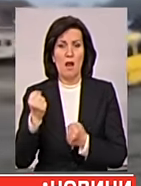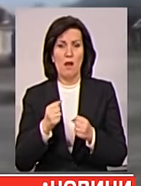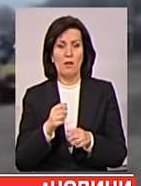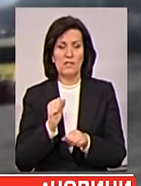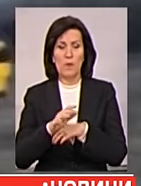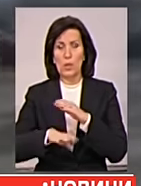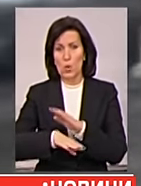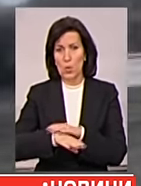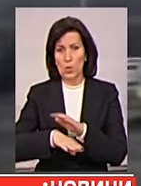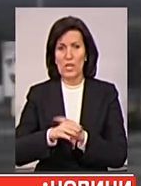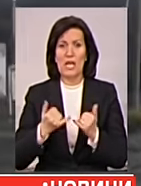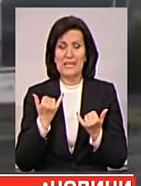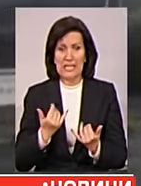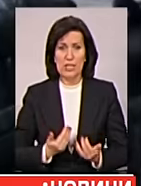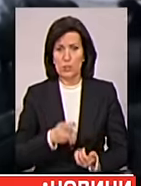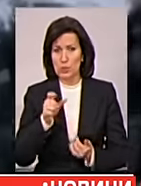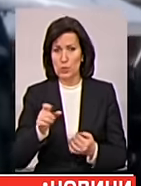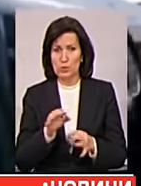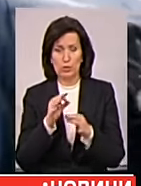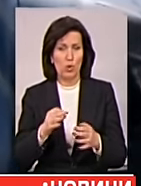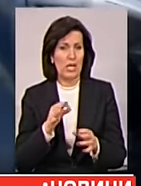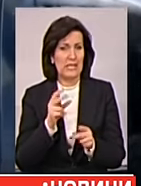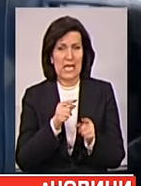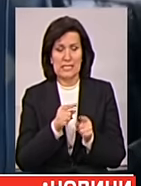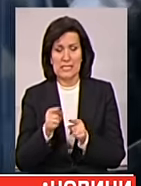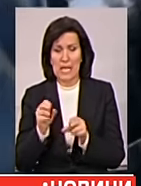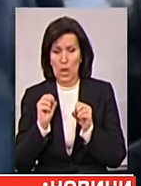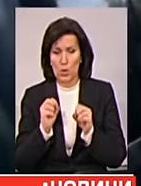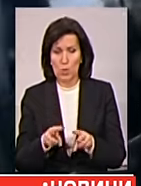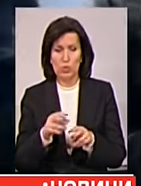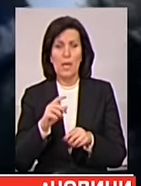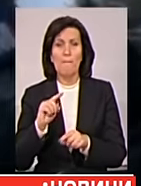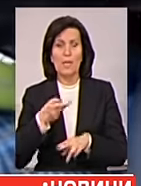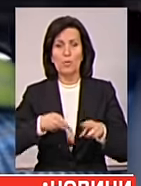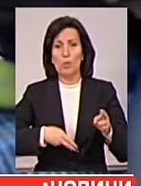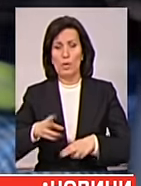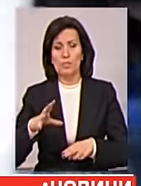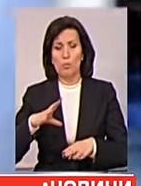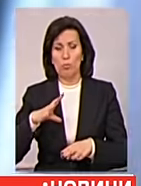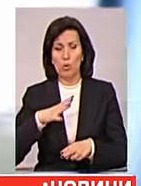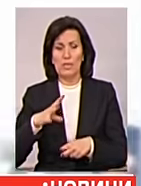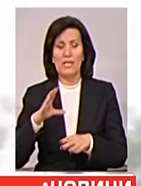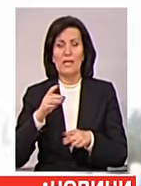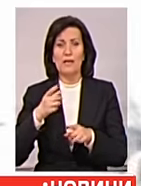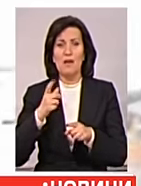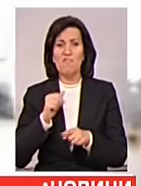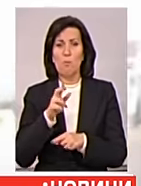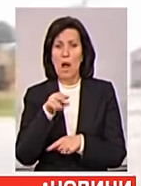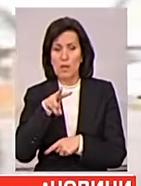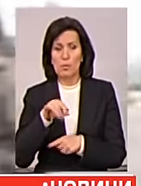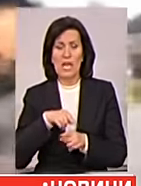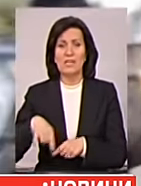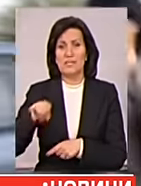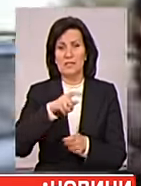руку. Нині життю волонтерів нічого не загрожує. Перші операції їм провели військові лікарі в Бахмуті, а в ці хвилини літак із пораненими прямує